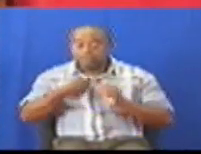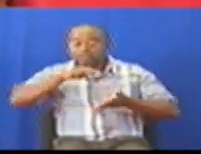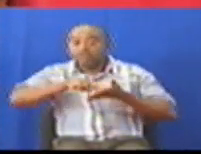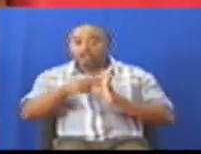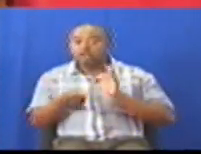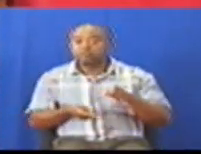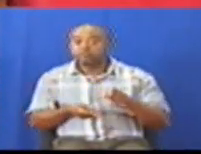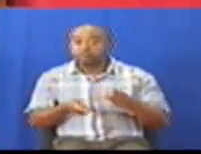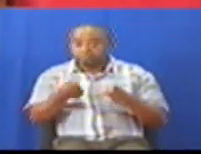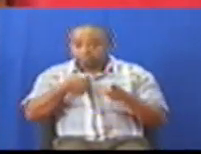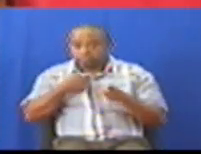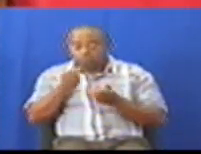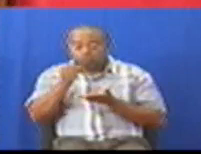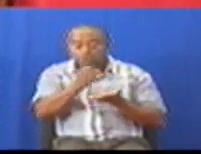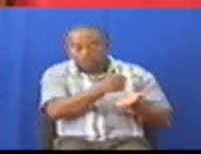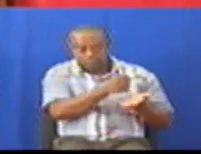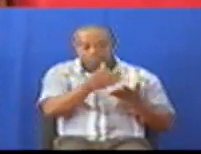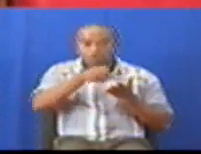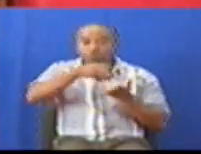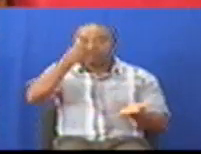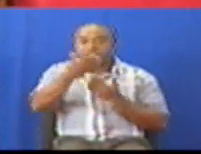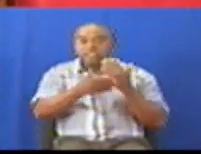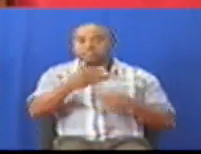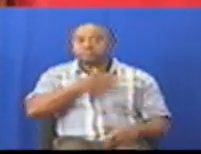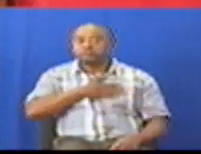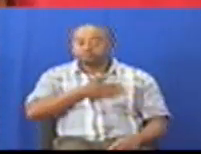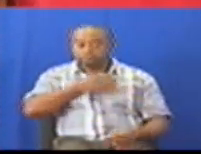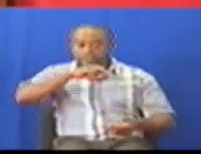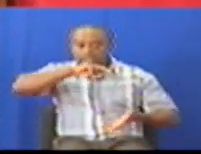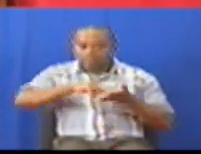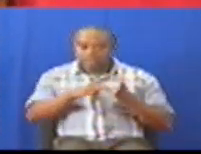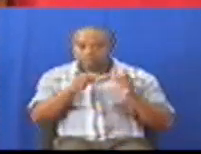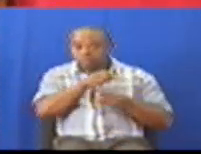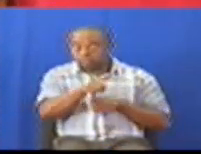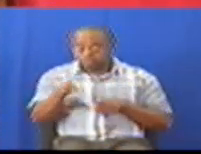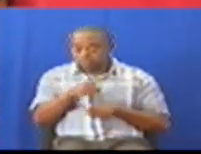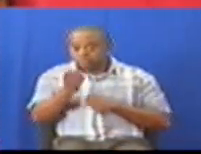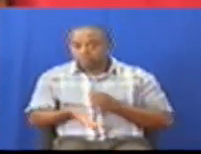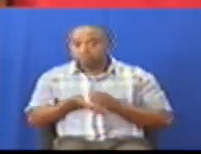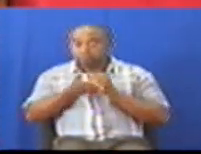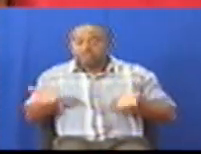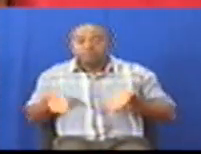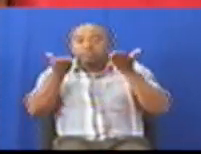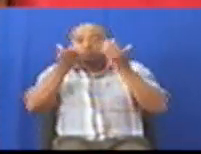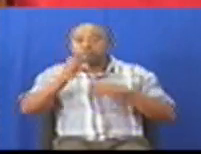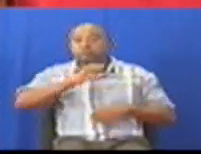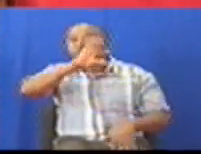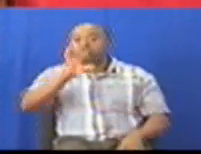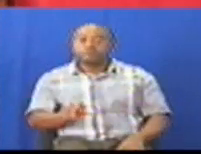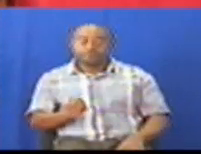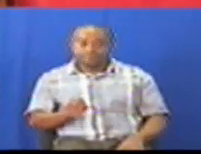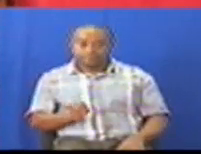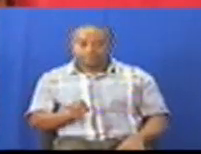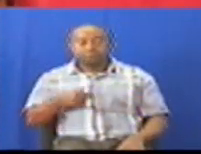ambayo ametuwekea kwa manufaa ya nchi yetu, na mikakati hiyo ndio itasaidia maendeleo ya wote.